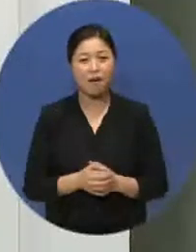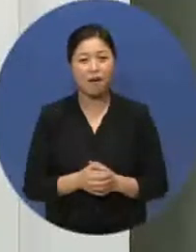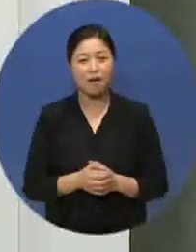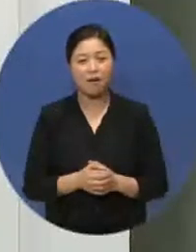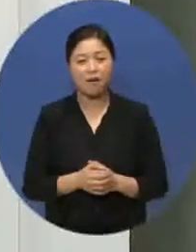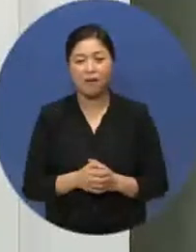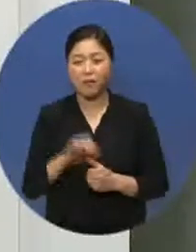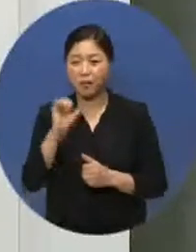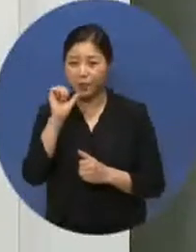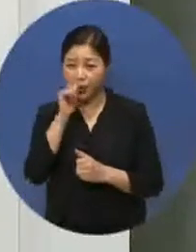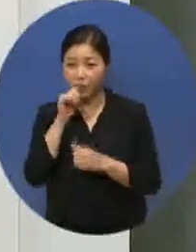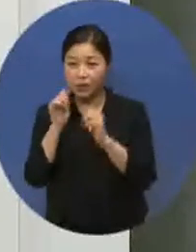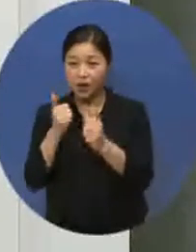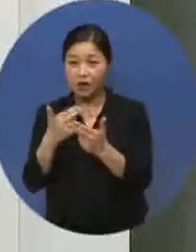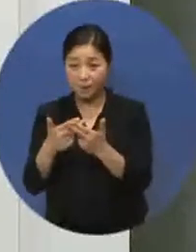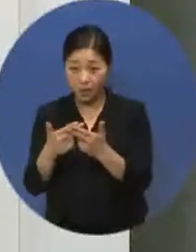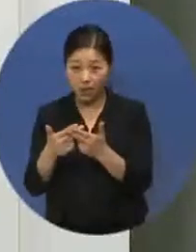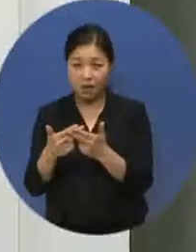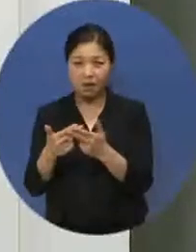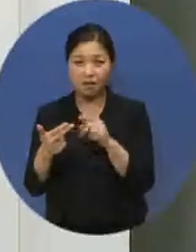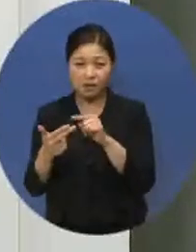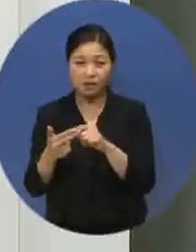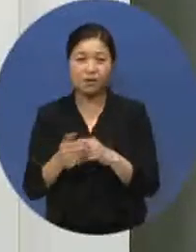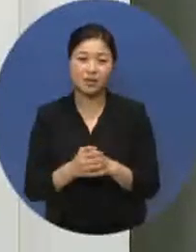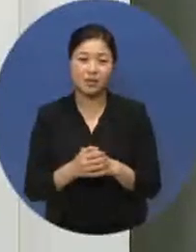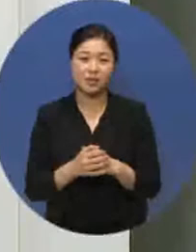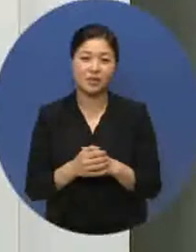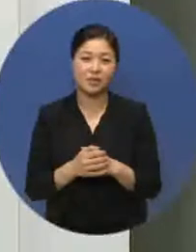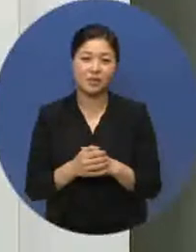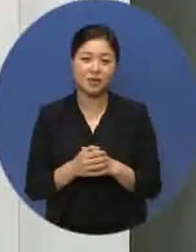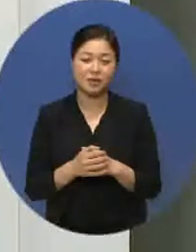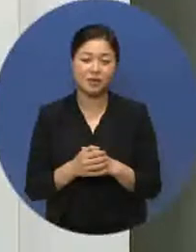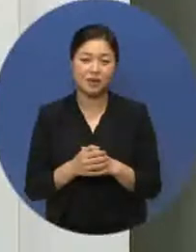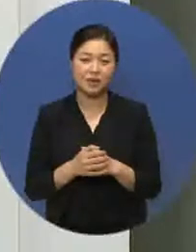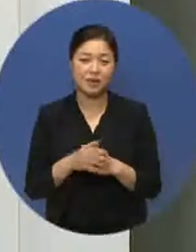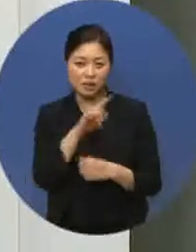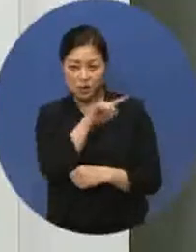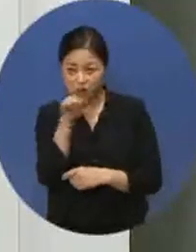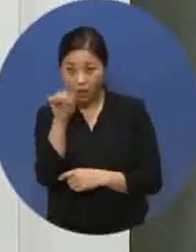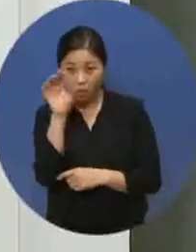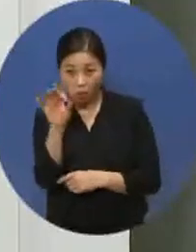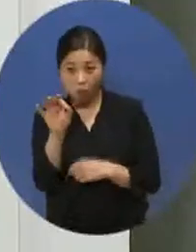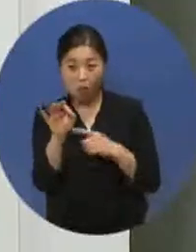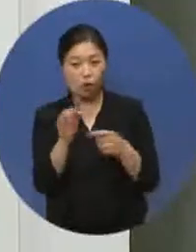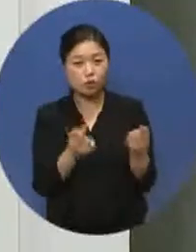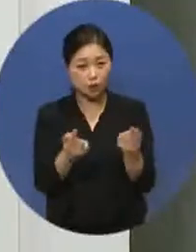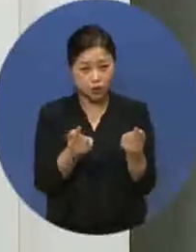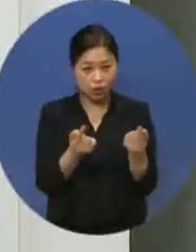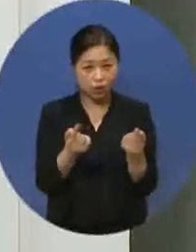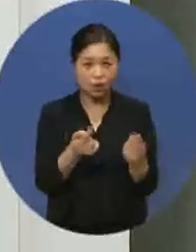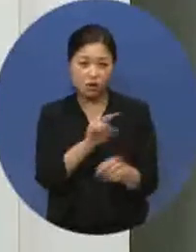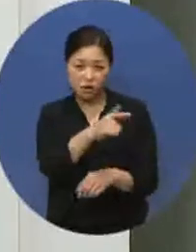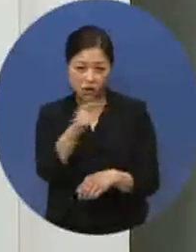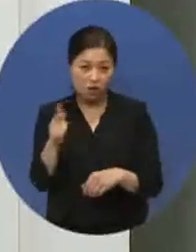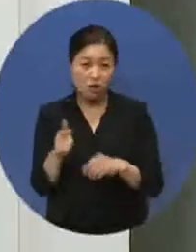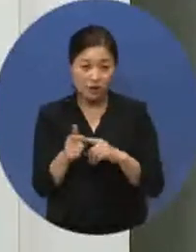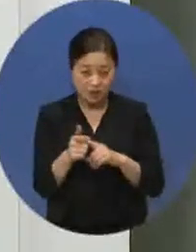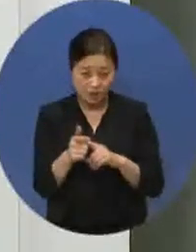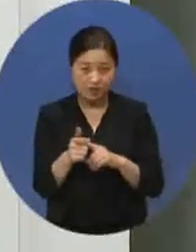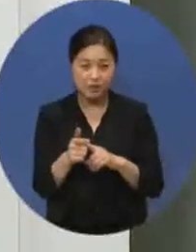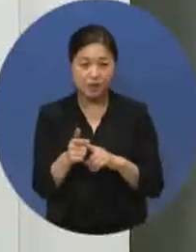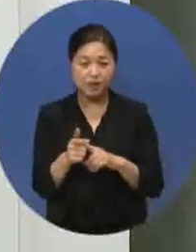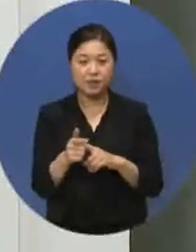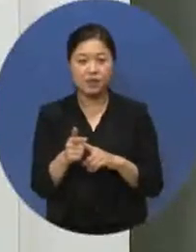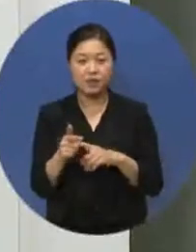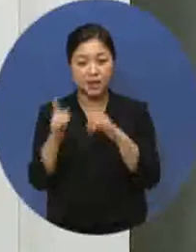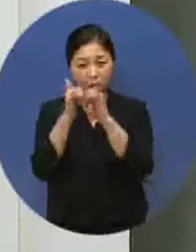변협에서는 이러한 것을 파수꾼처럼, 네. 좀 거중 조정도 하고, 네. 여러 가지